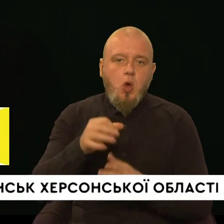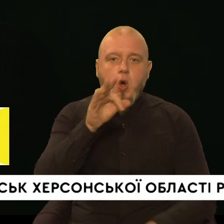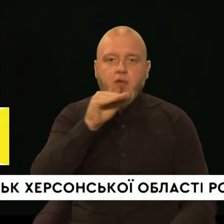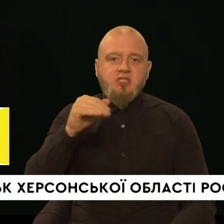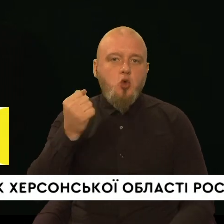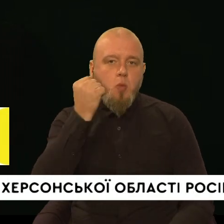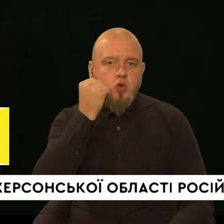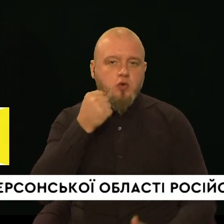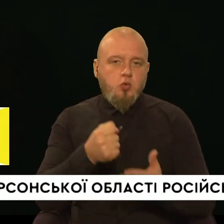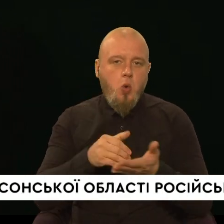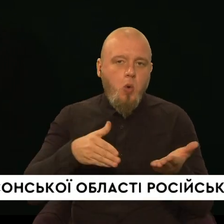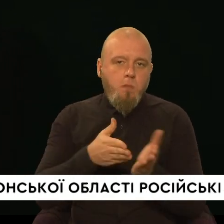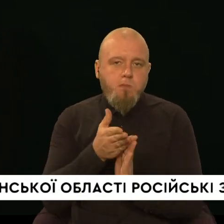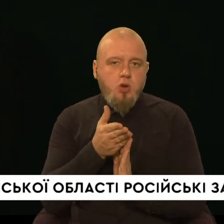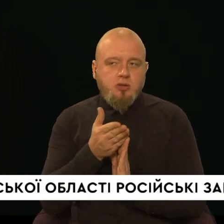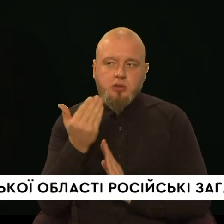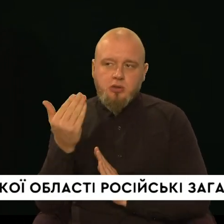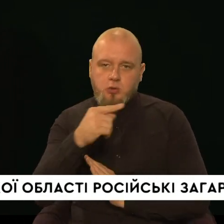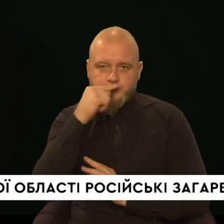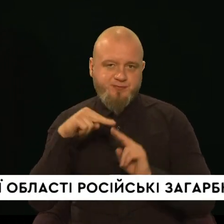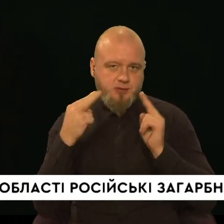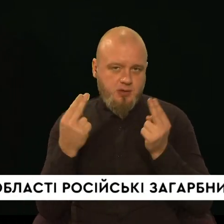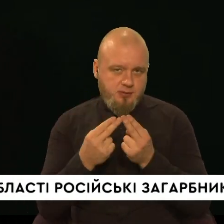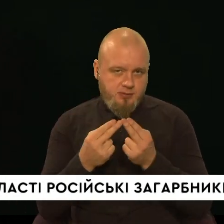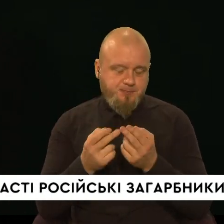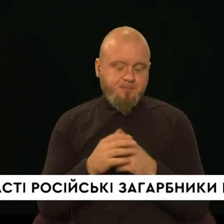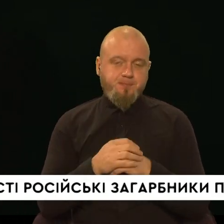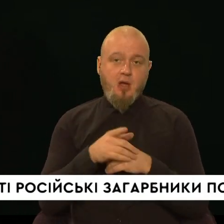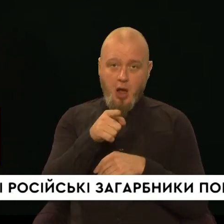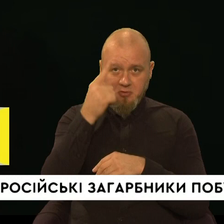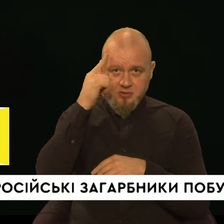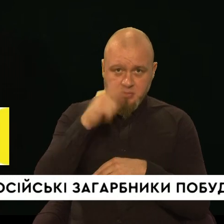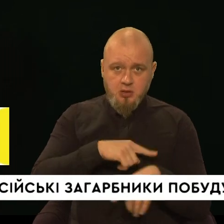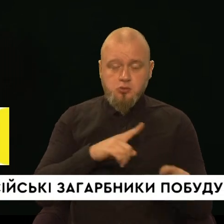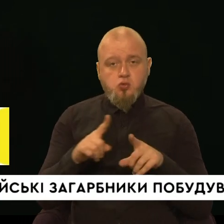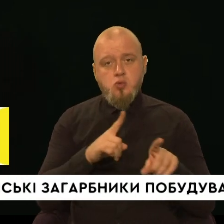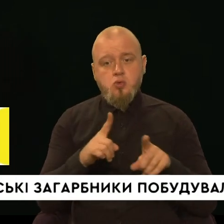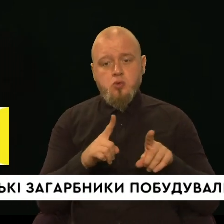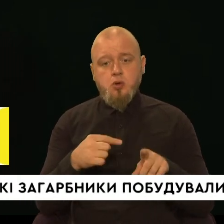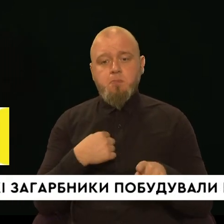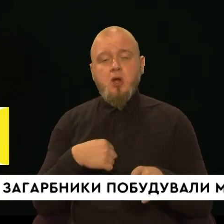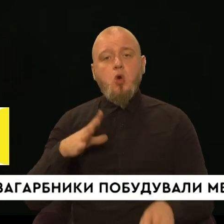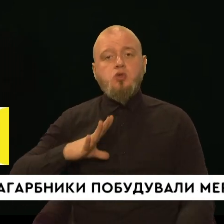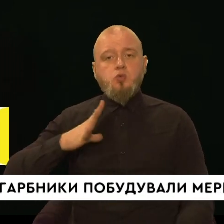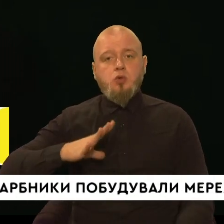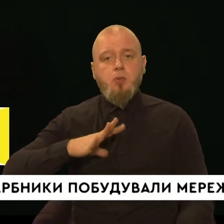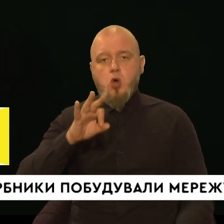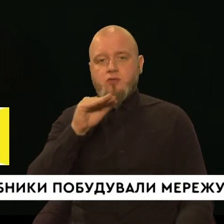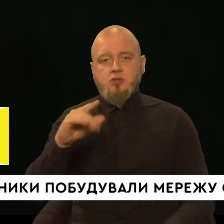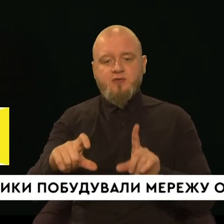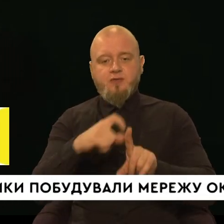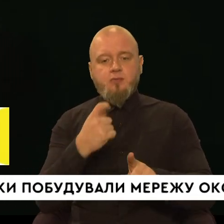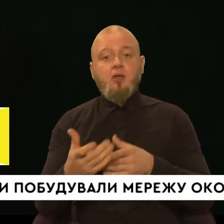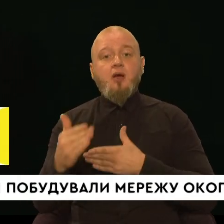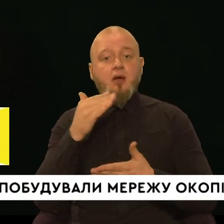офіційної Москви, до політики Російської Федерації. А ви знаєте, що ми очікуємо офіційну